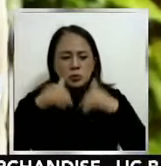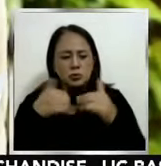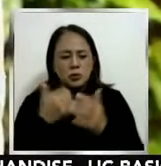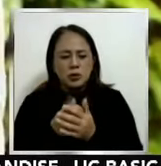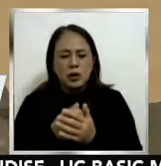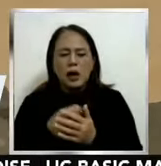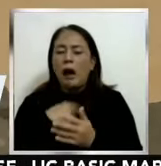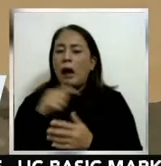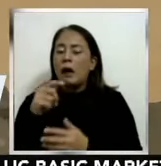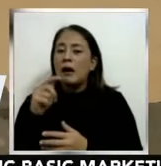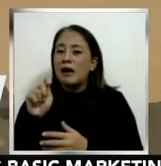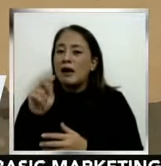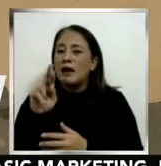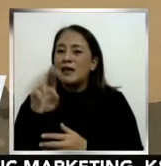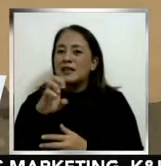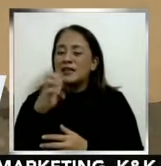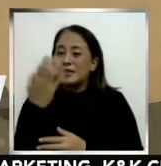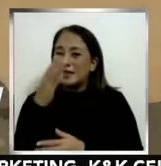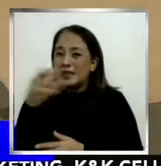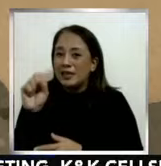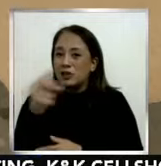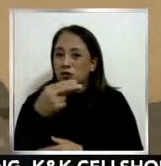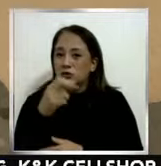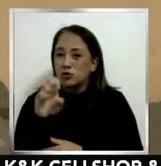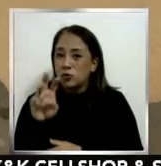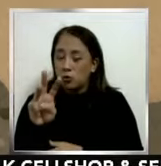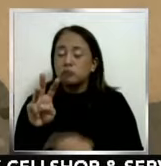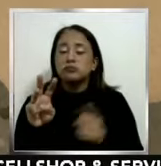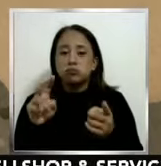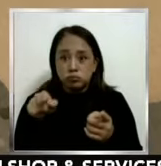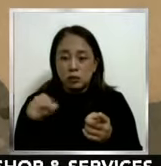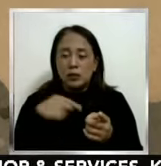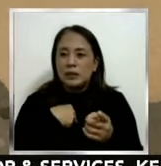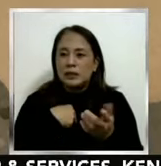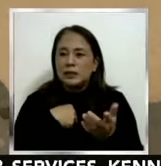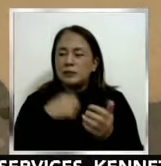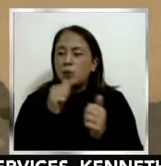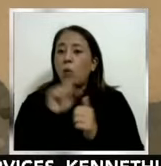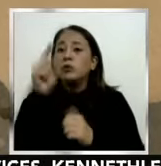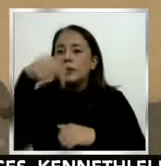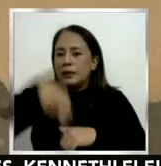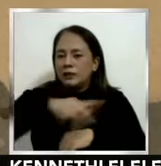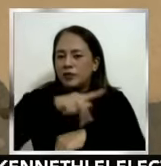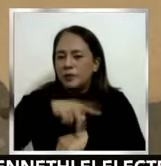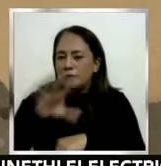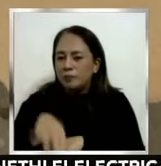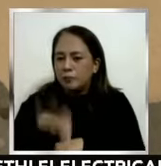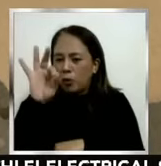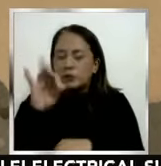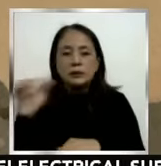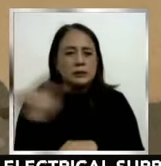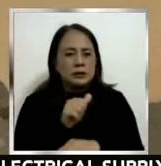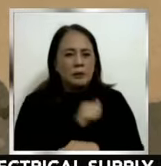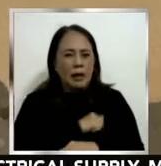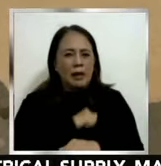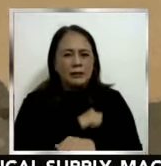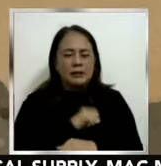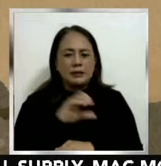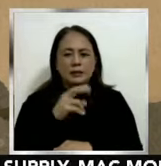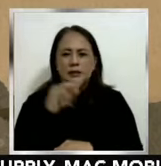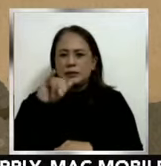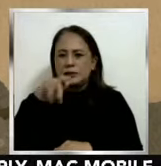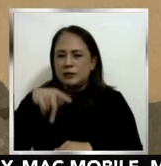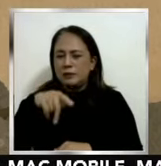nila ma-produce. Ang mga Mindanao tree shrew, endemic o sa Pilipinas lamang makikita. Pareho ang behavior ng mga ito sa chipmunks. Diurnal din ang mga ito.